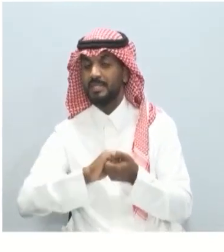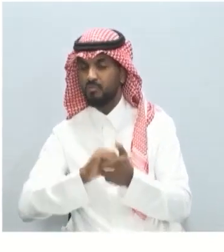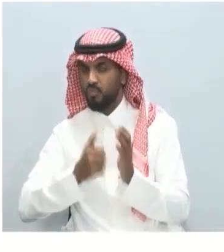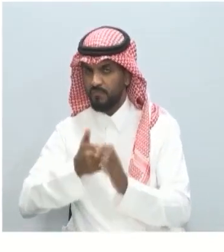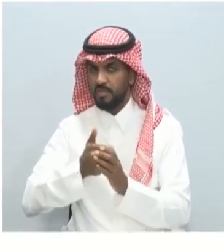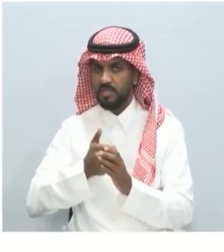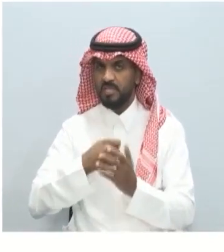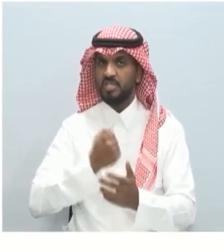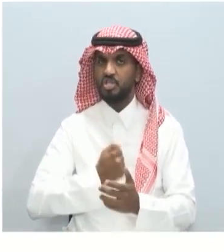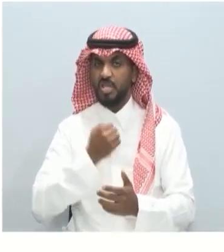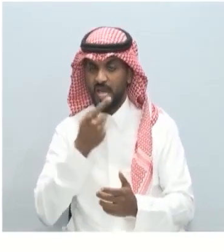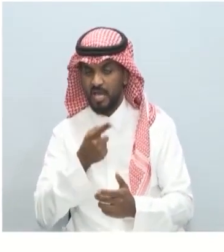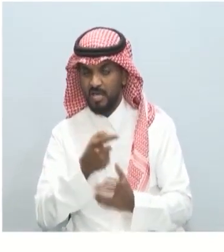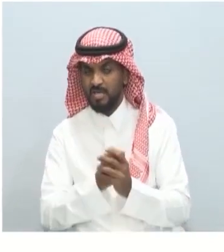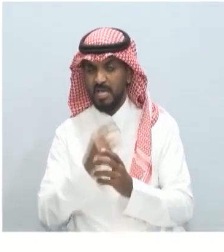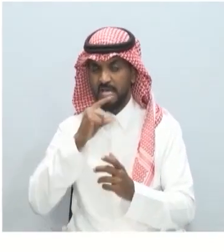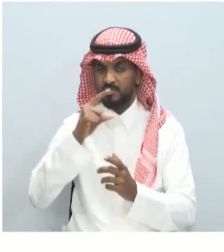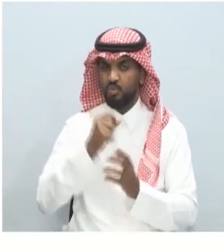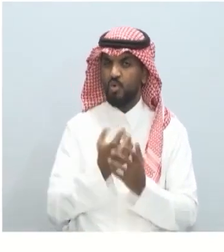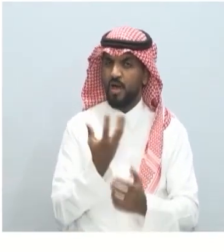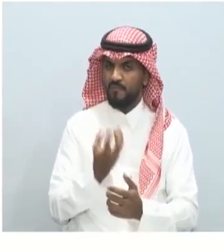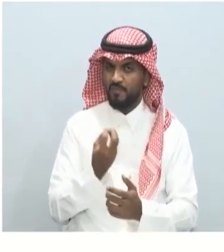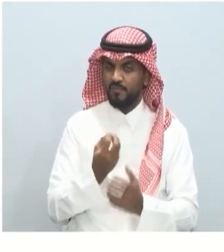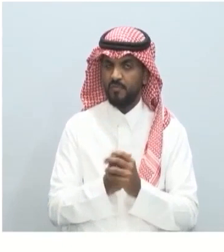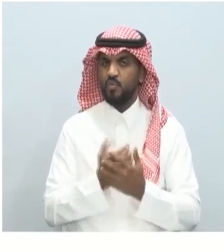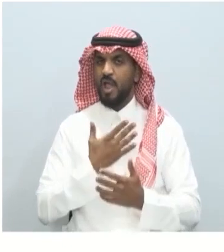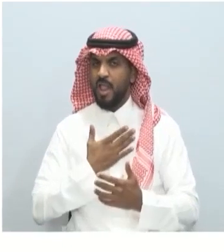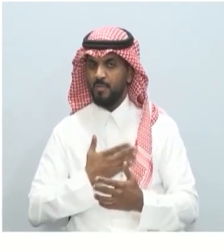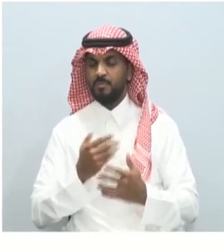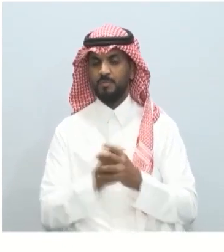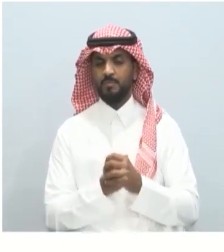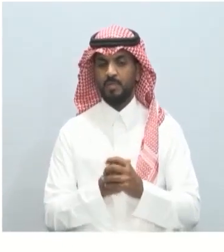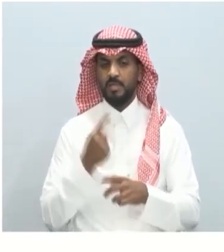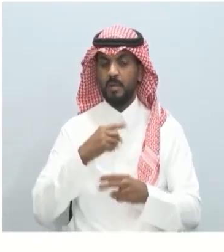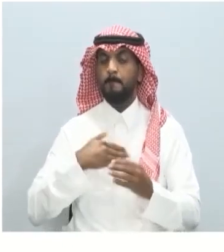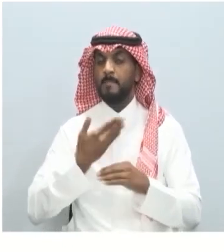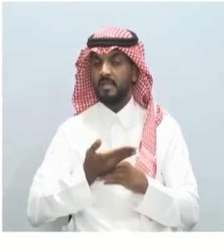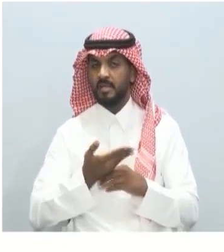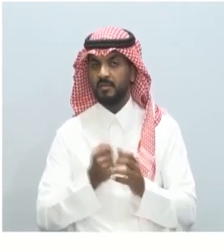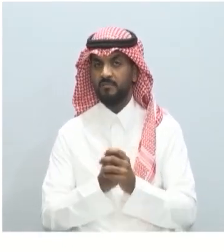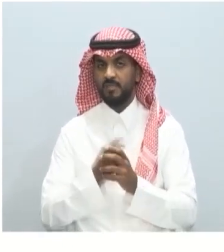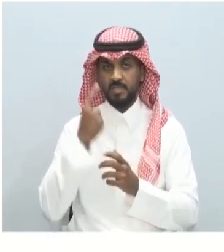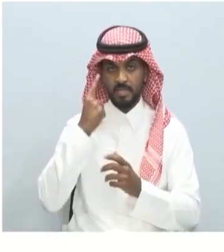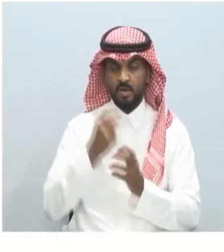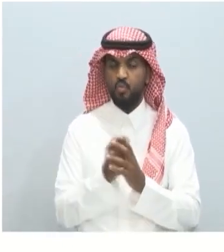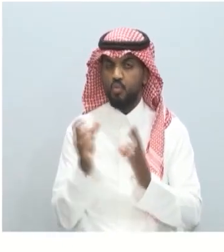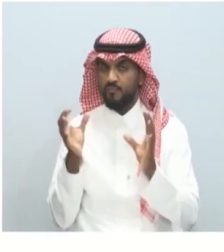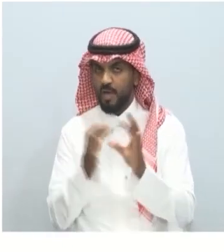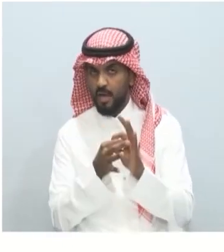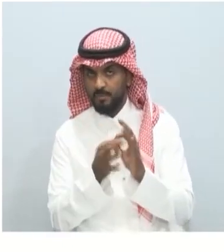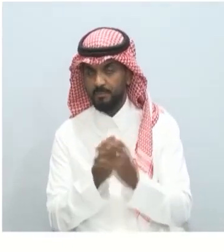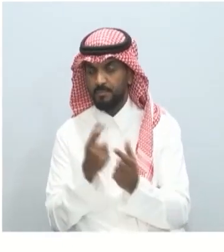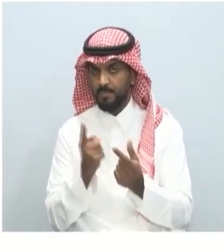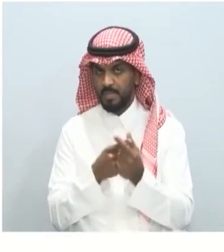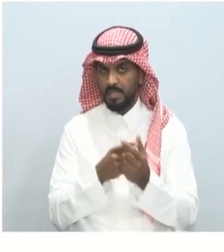صديقه وجده يسمع شكواه ويخفف وقعها عليه الا ترى بعد هذا كله ان في الاصغاء وفاقا وموده